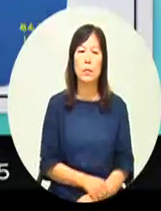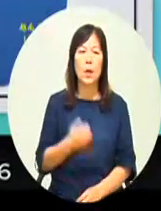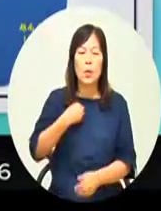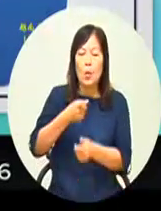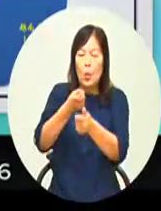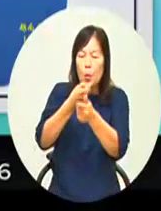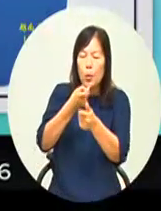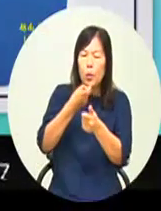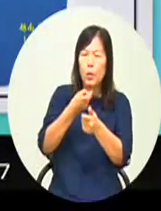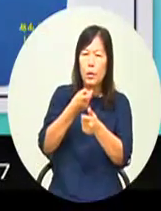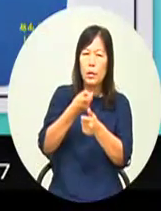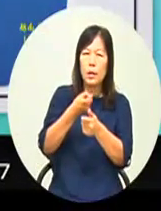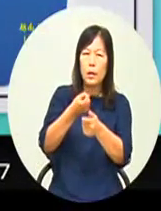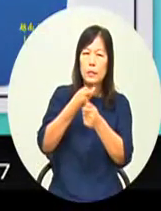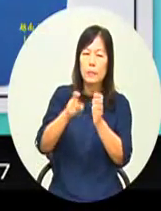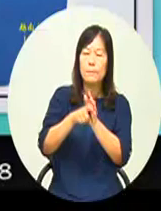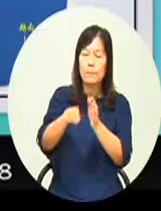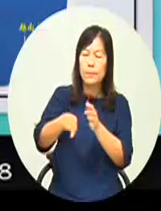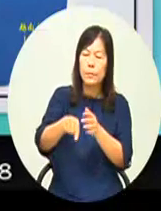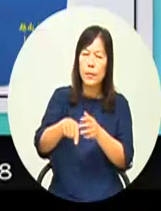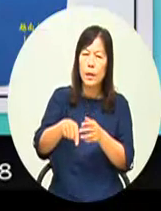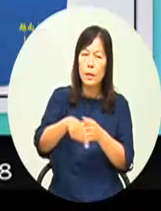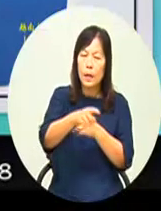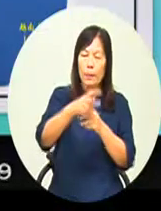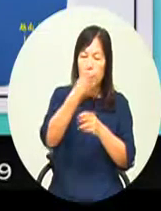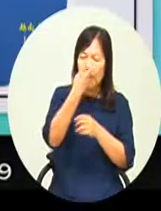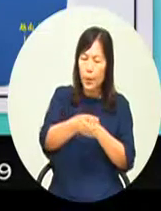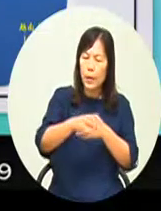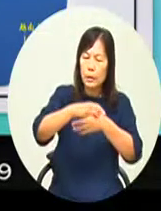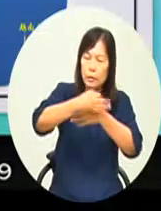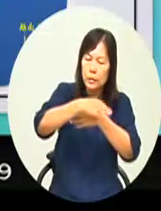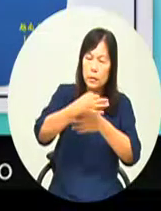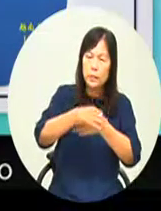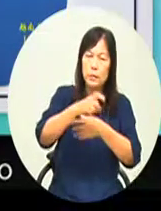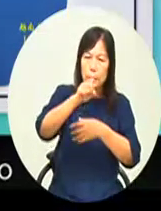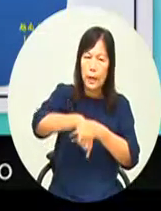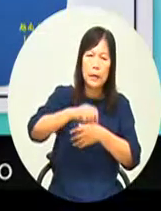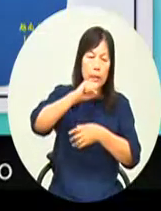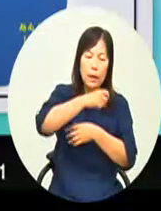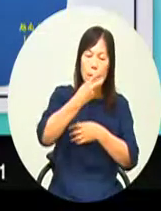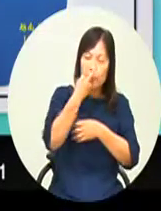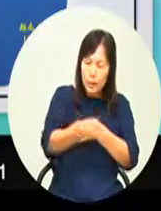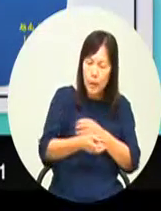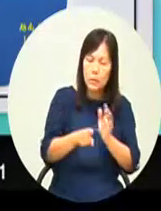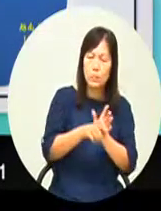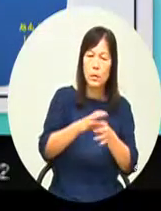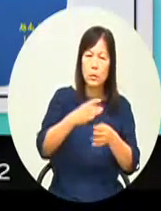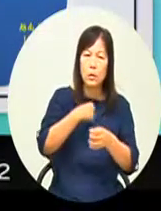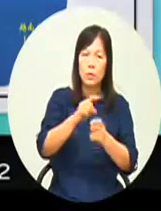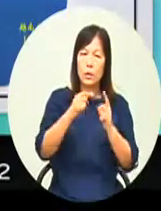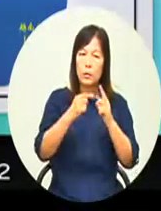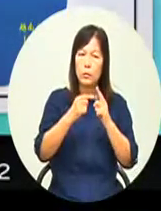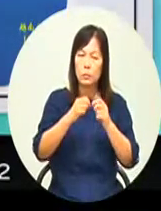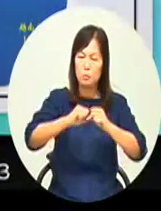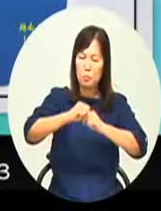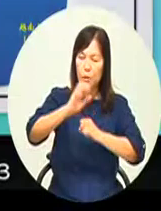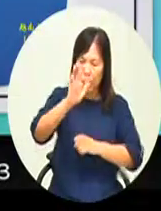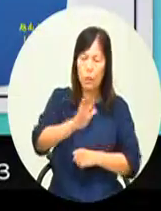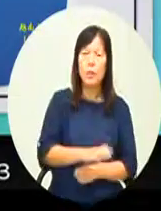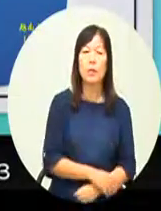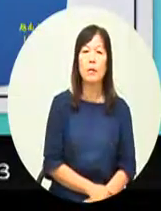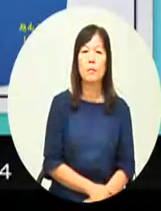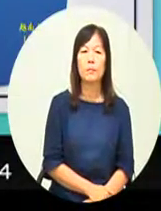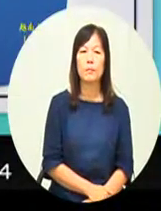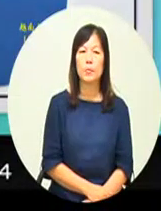他们的人，他们这个探亲来台探亲的话， 本身他们就有这样的一个竞争力。那目